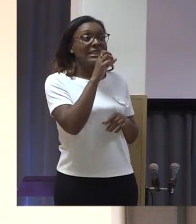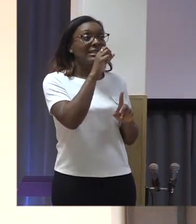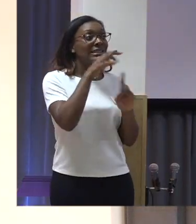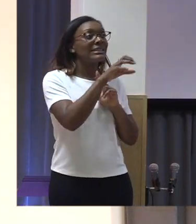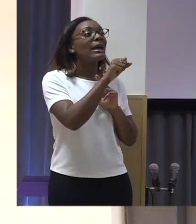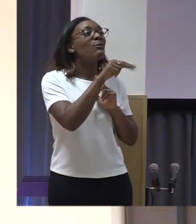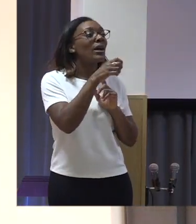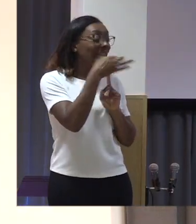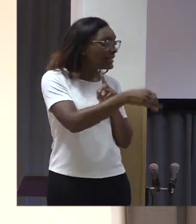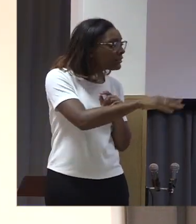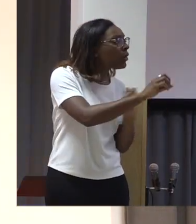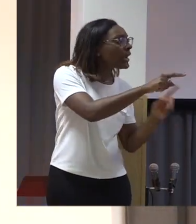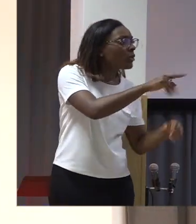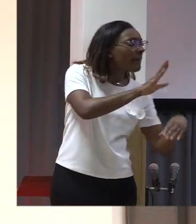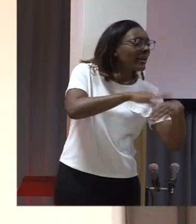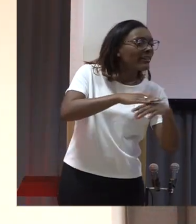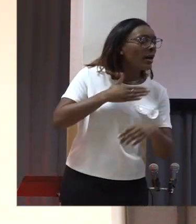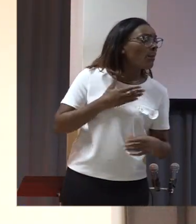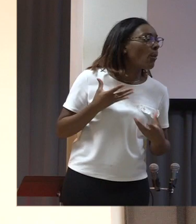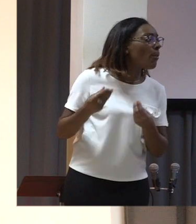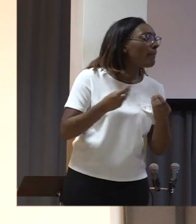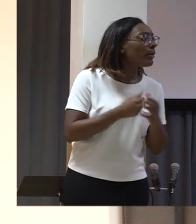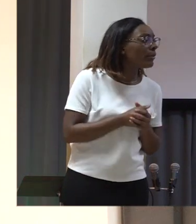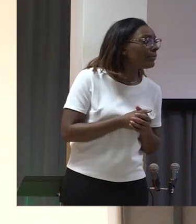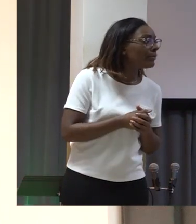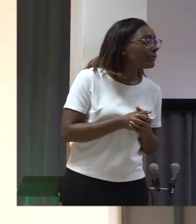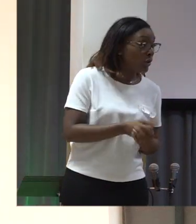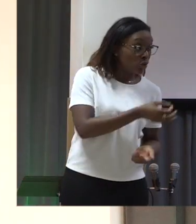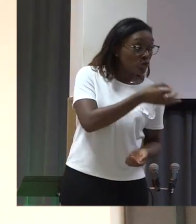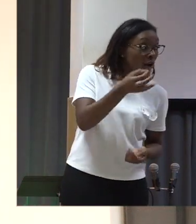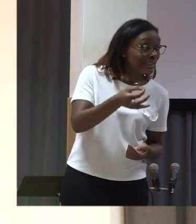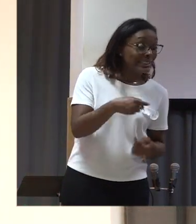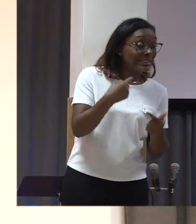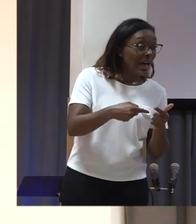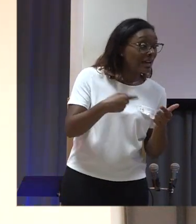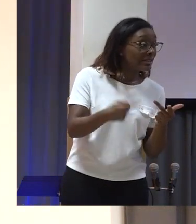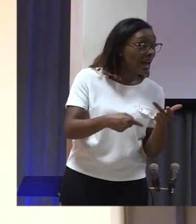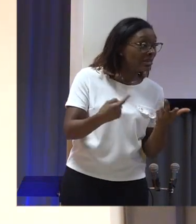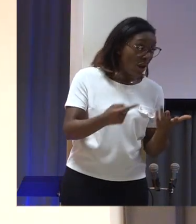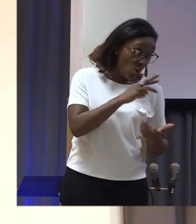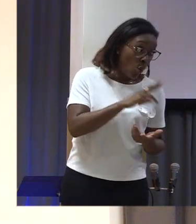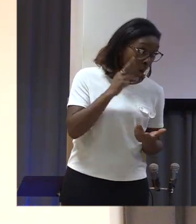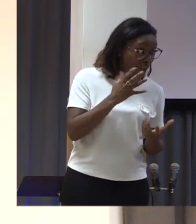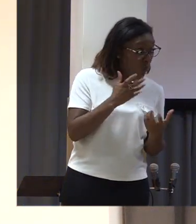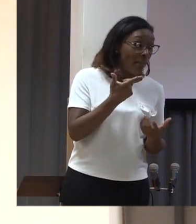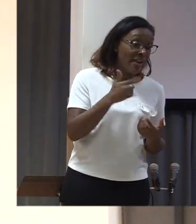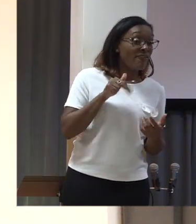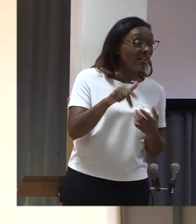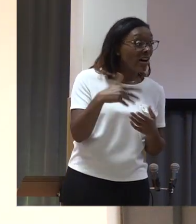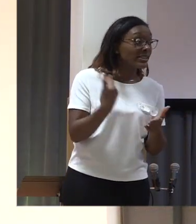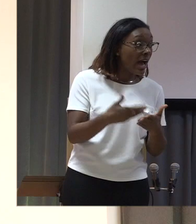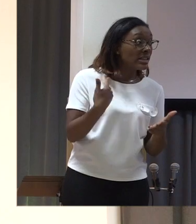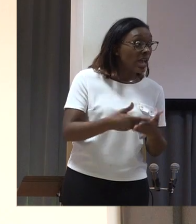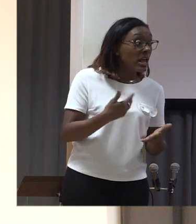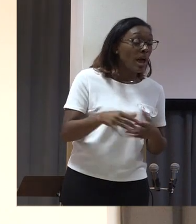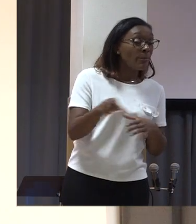peuple. Et les versets 11 à 18 énumèrent les prérogatives du roi. Ces prérogatives se résument en ce qu'il